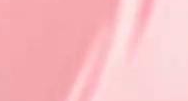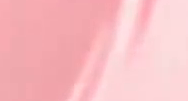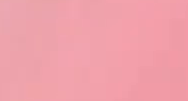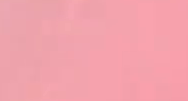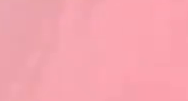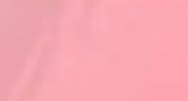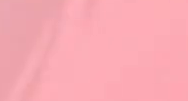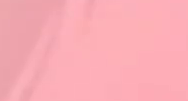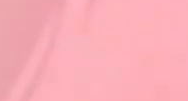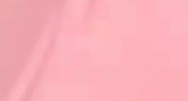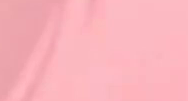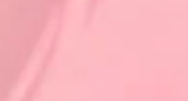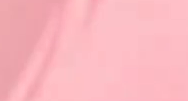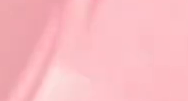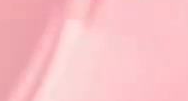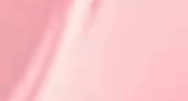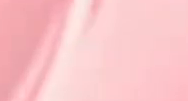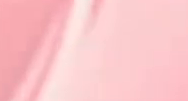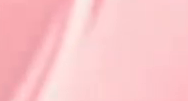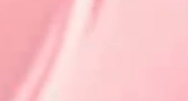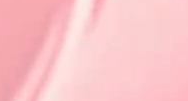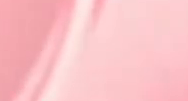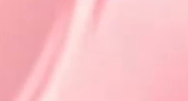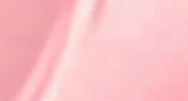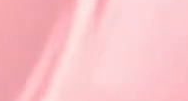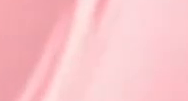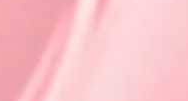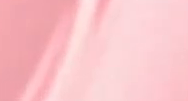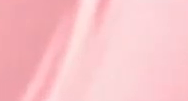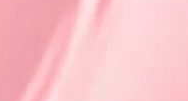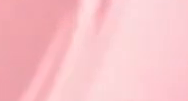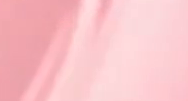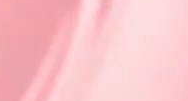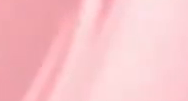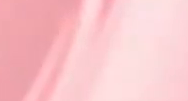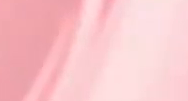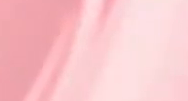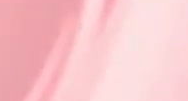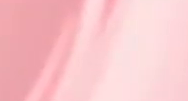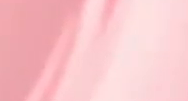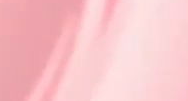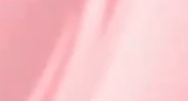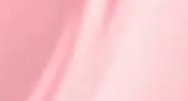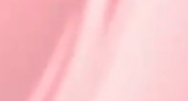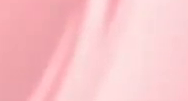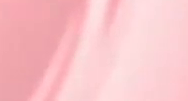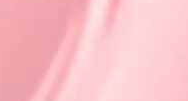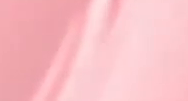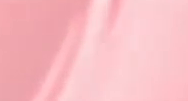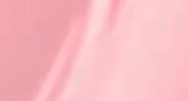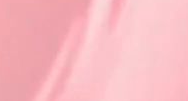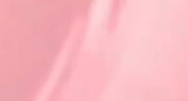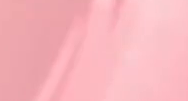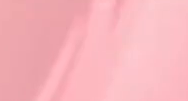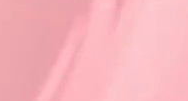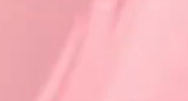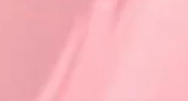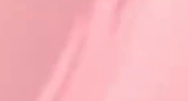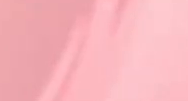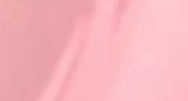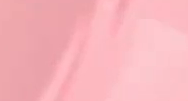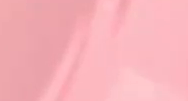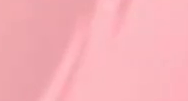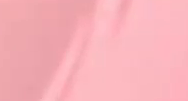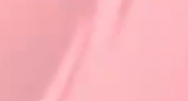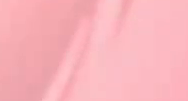bansa. Kahit na nga nasa labas na ito ng Philippine Area of Responsibility o PAR, magpapaulan pa rin ito sa ilang bahagi ng ating bansa. Ito